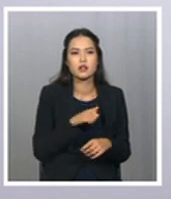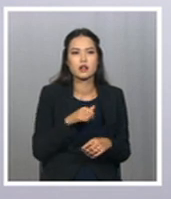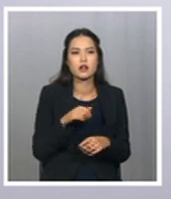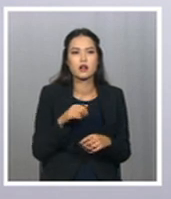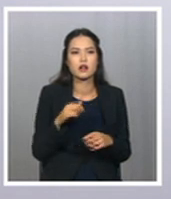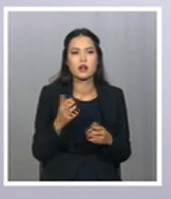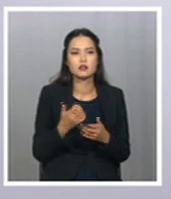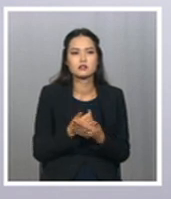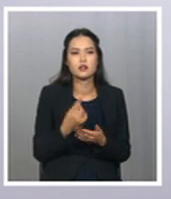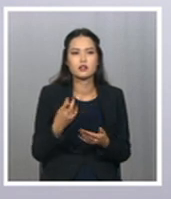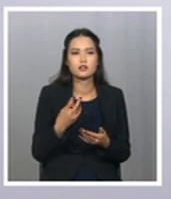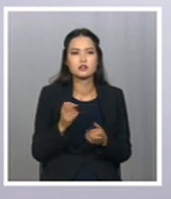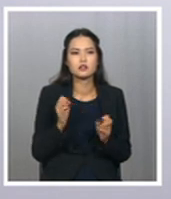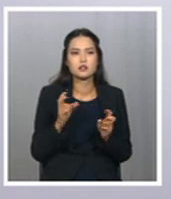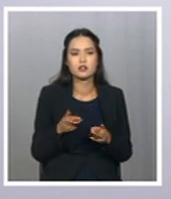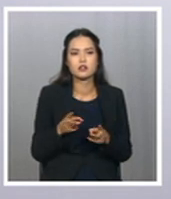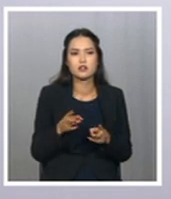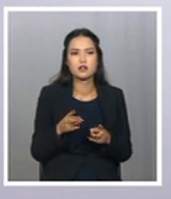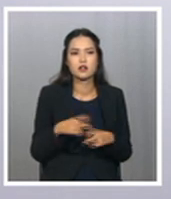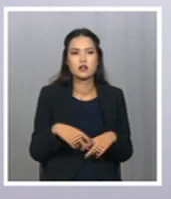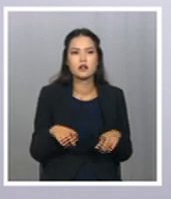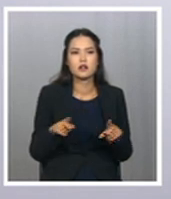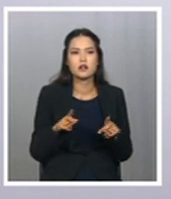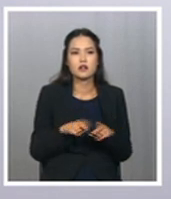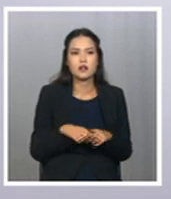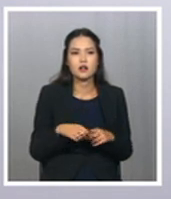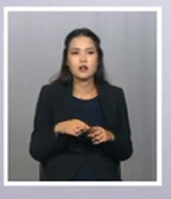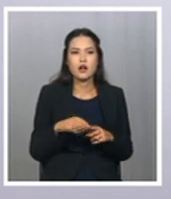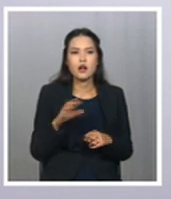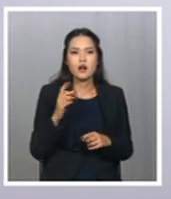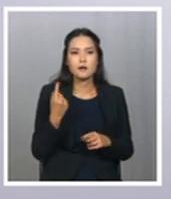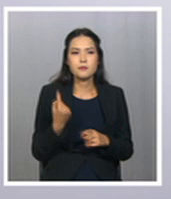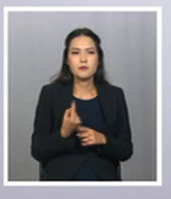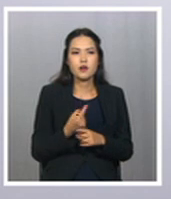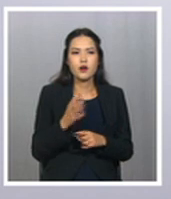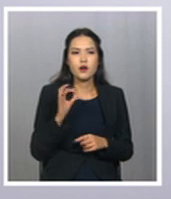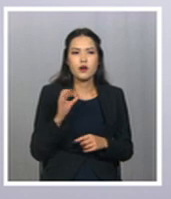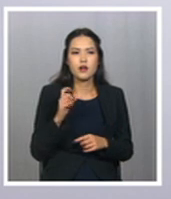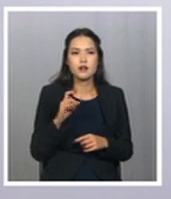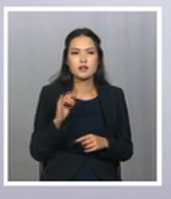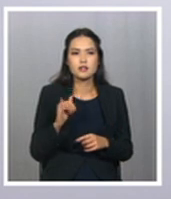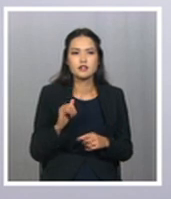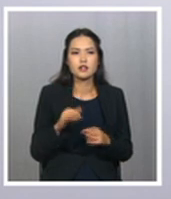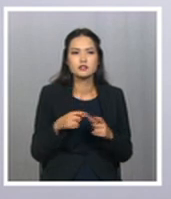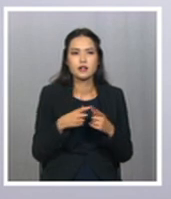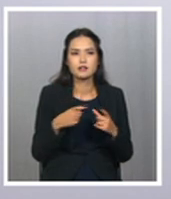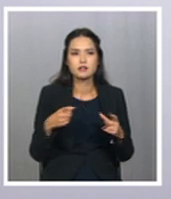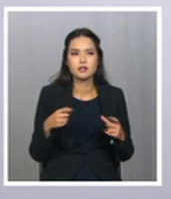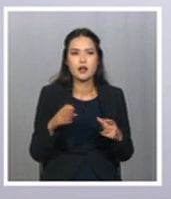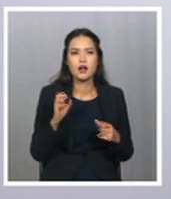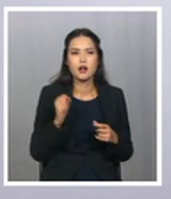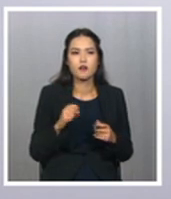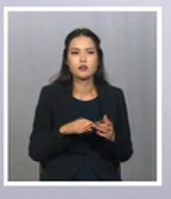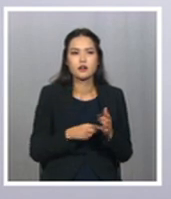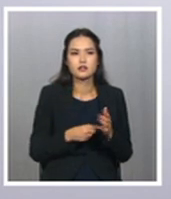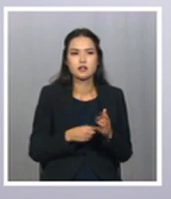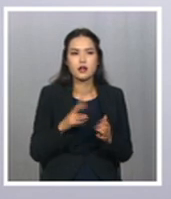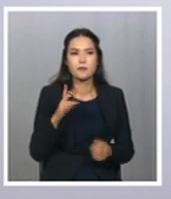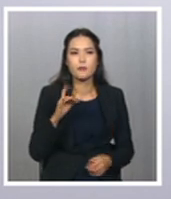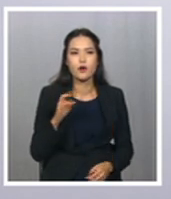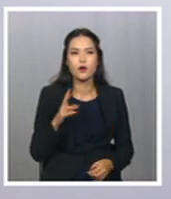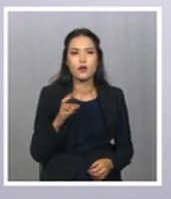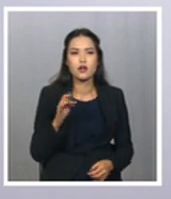анықтаймыз. Әрине, ол үшін біз ең бірінші OX, Y жастығындағы А нүктесінің